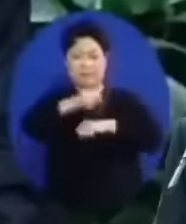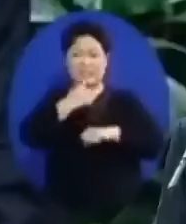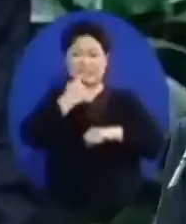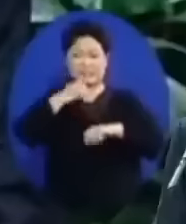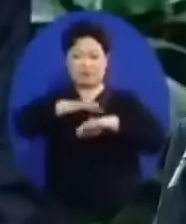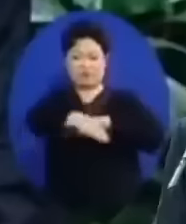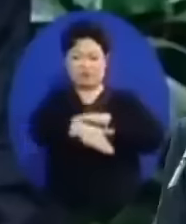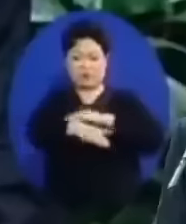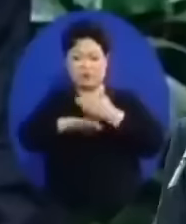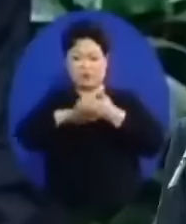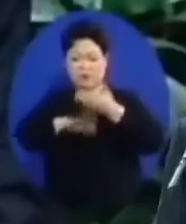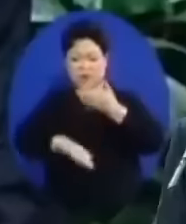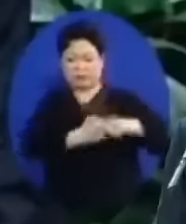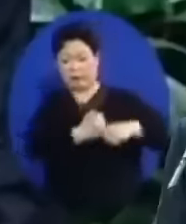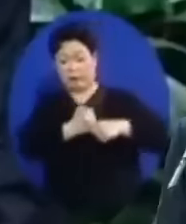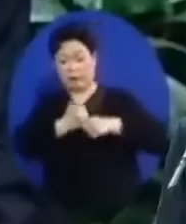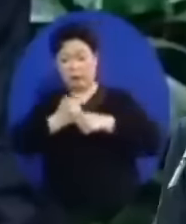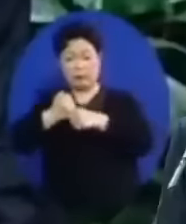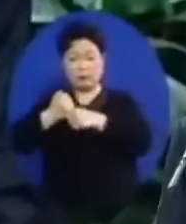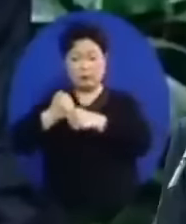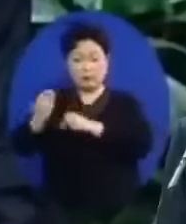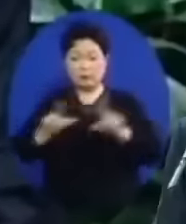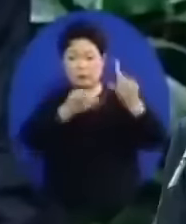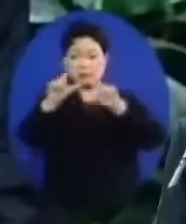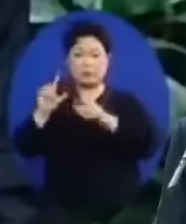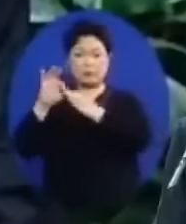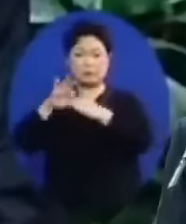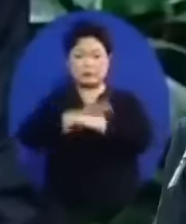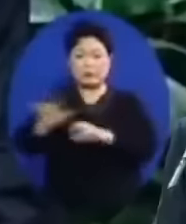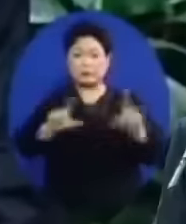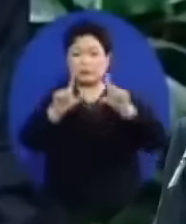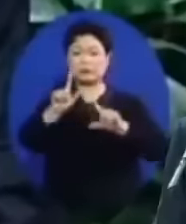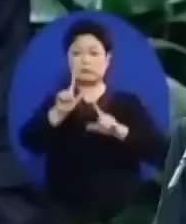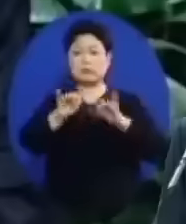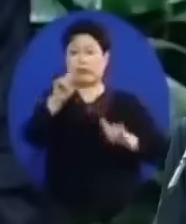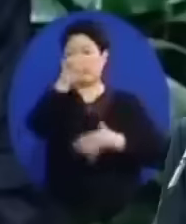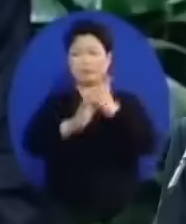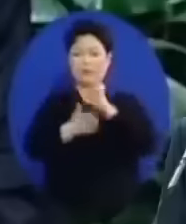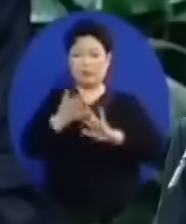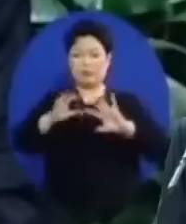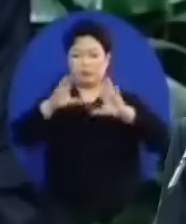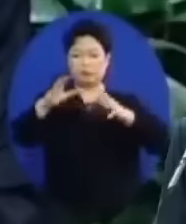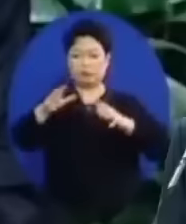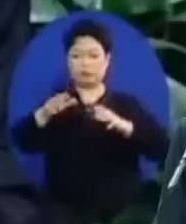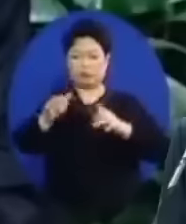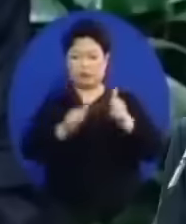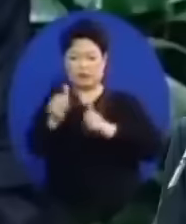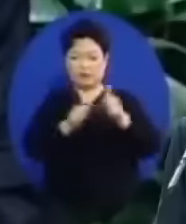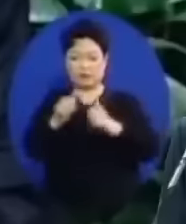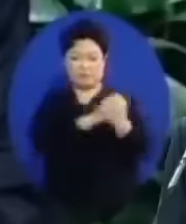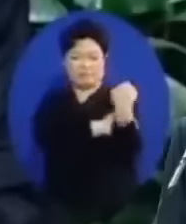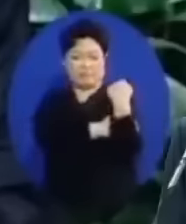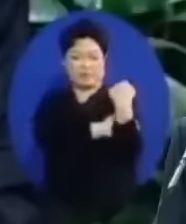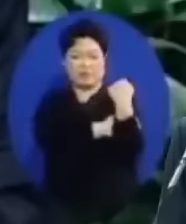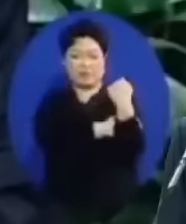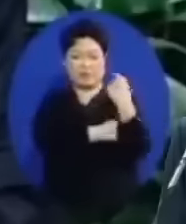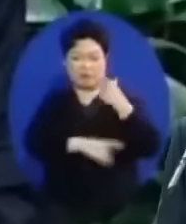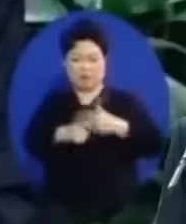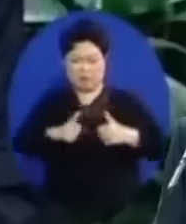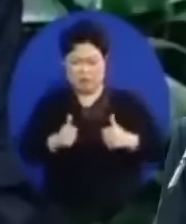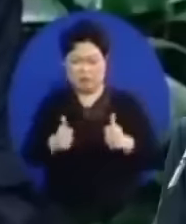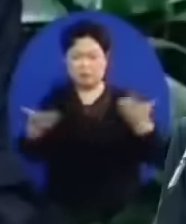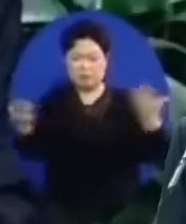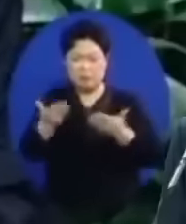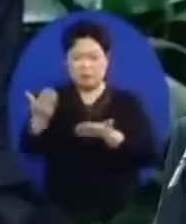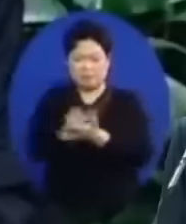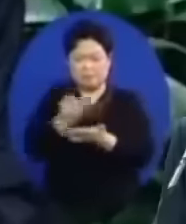자유민주주의 시야에서 게으르게 살면서 잘 사는 사람 없습니다. 국가 경쟁에 의해 수원해서 열심히